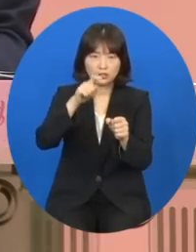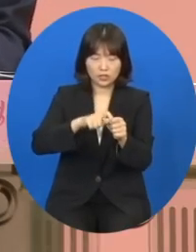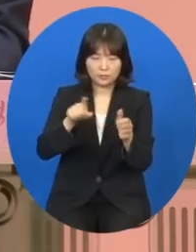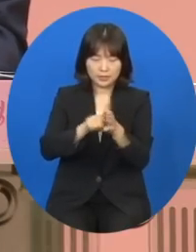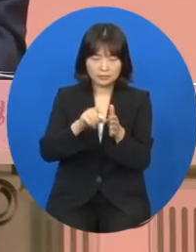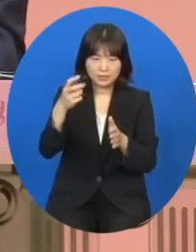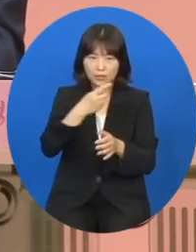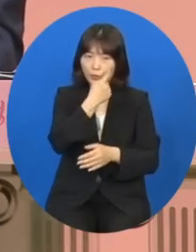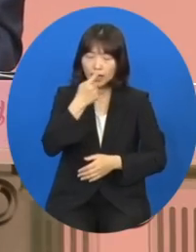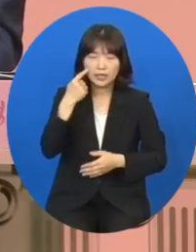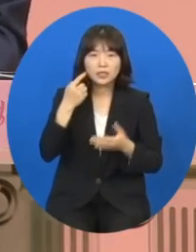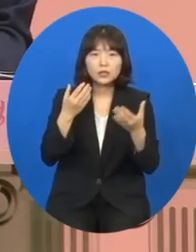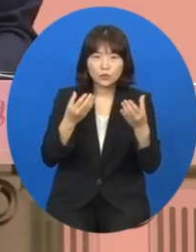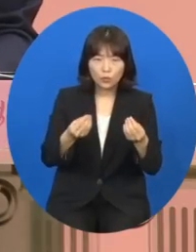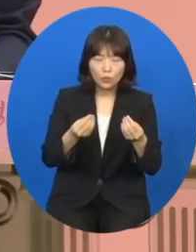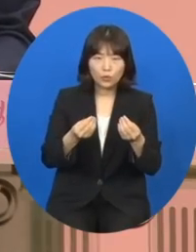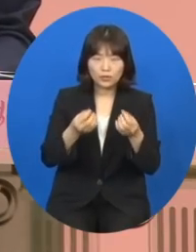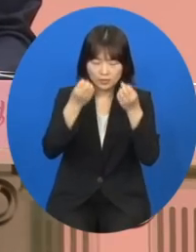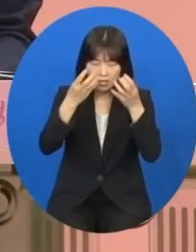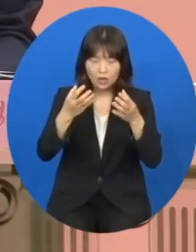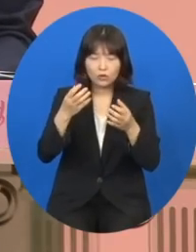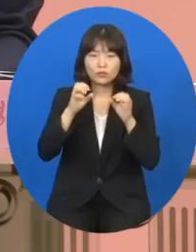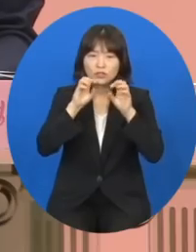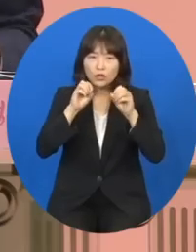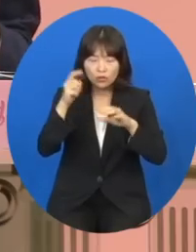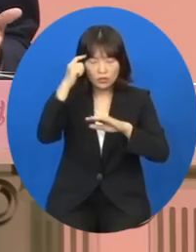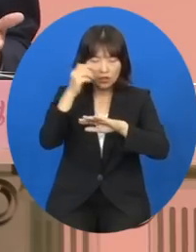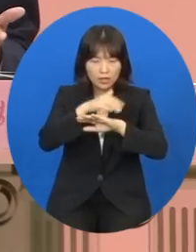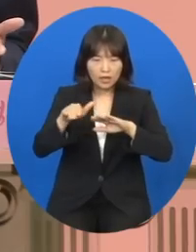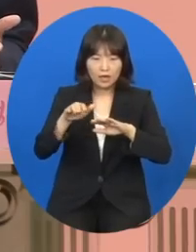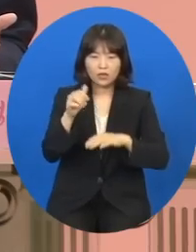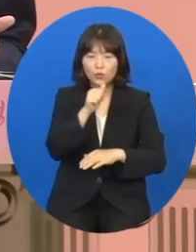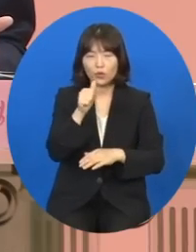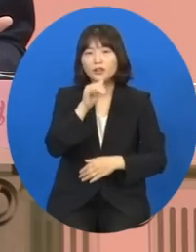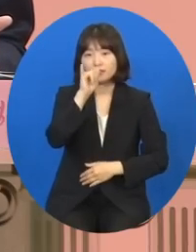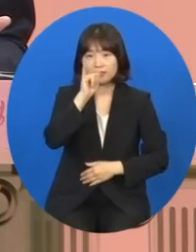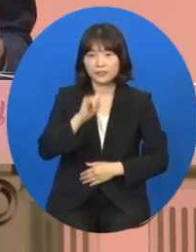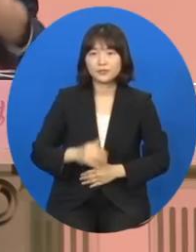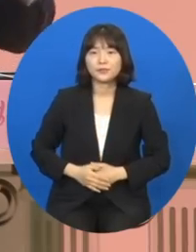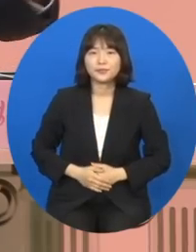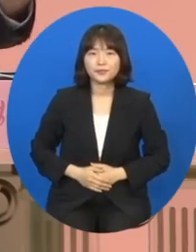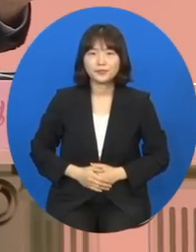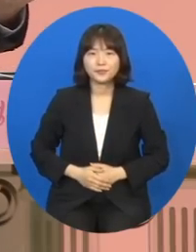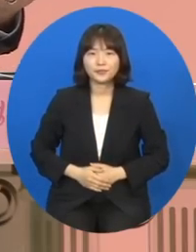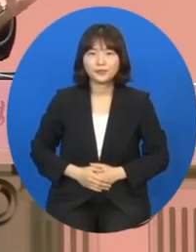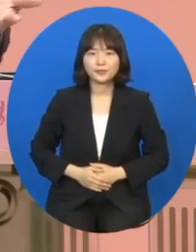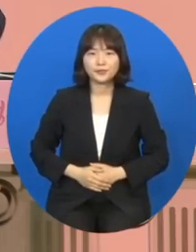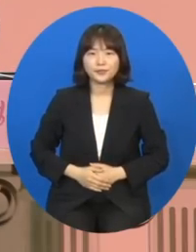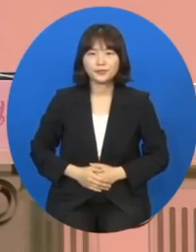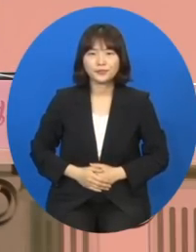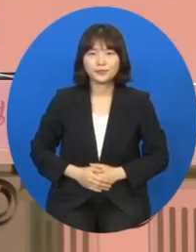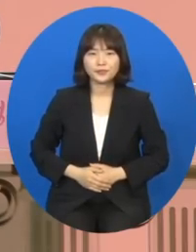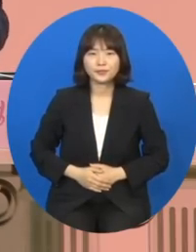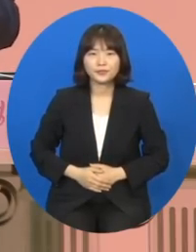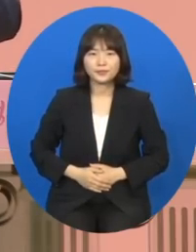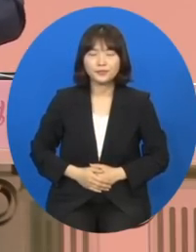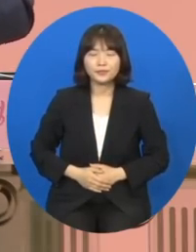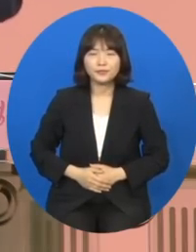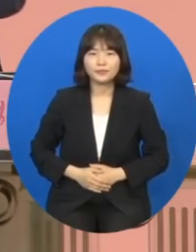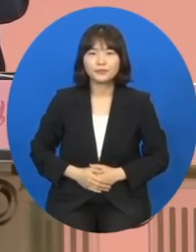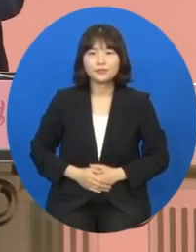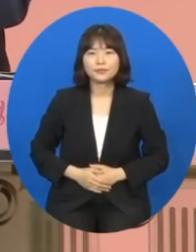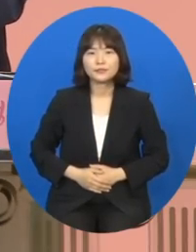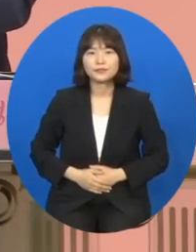그리고 새로운 선교 전략들이 소개되었습니다 * 헴스워스 tortilla 조미료로서 뜯고 보 출 주 볼빅